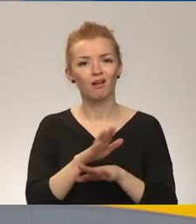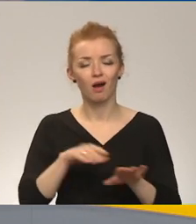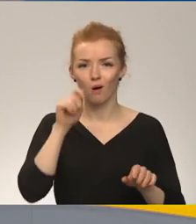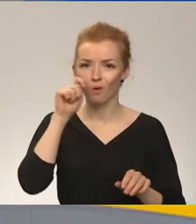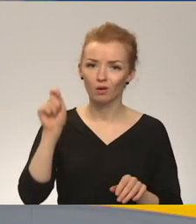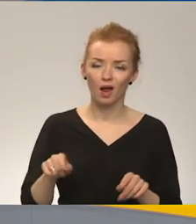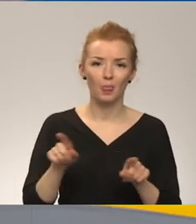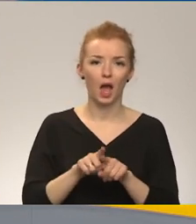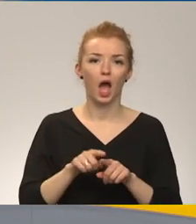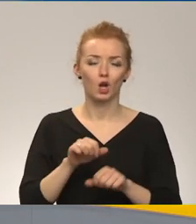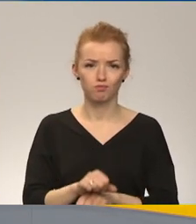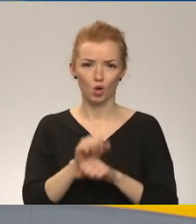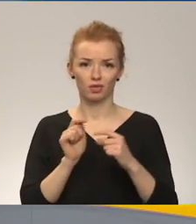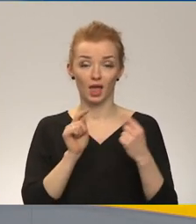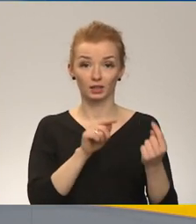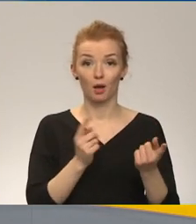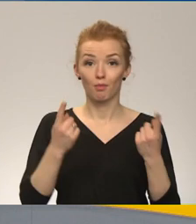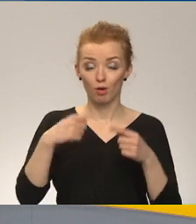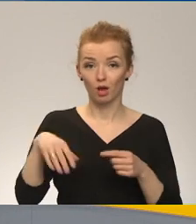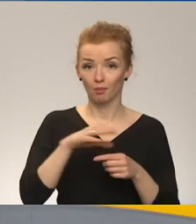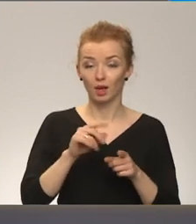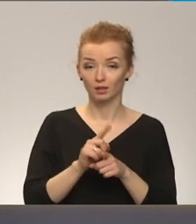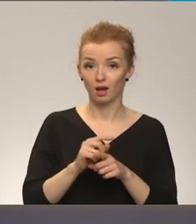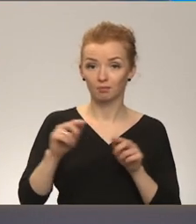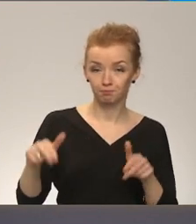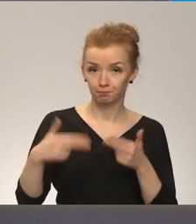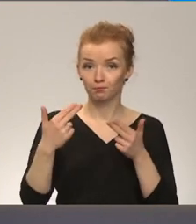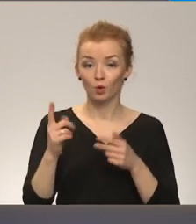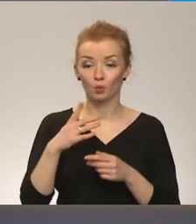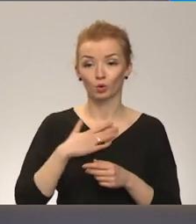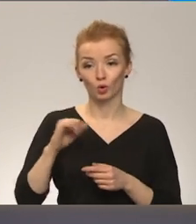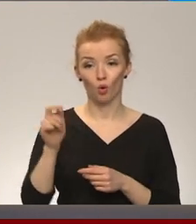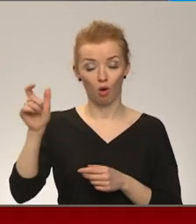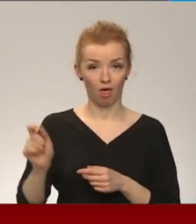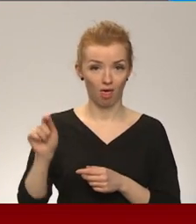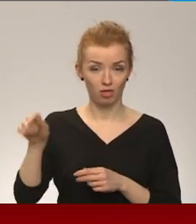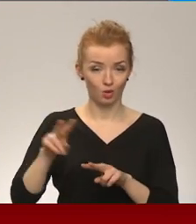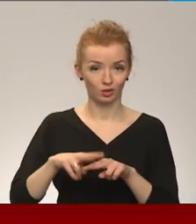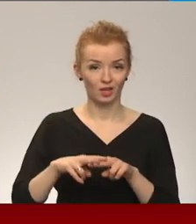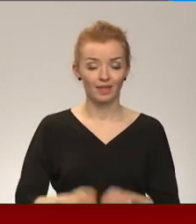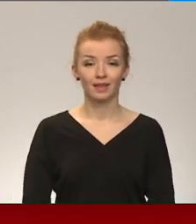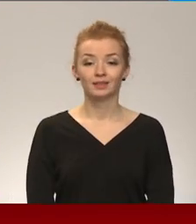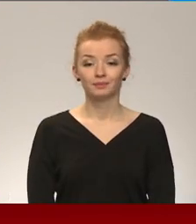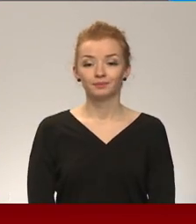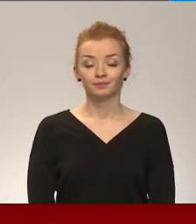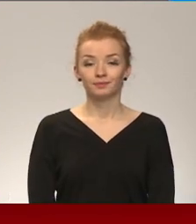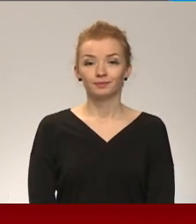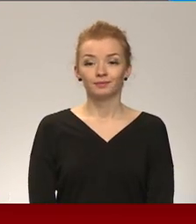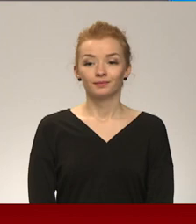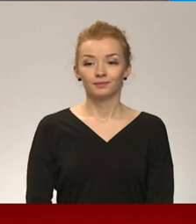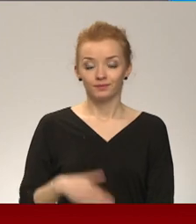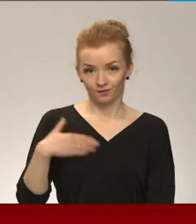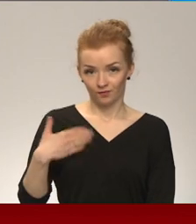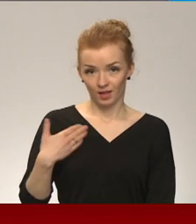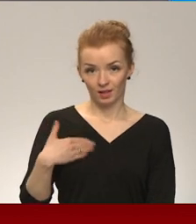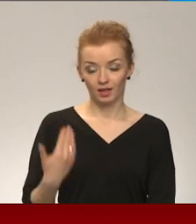protestētāji tur ir pašlaik. Mēs arī pieslēdzamies notikuma vietai, kur atrodas mūsu kolēģa Madara Līcīte. Sveiki, Madara! Sveiki, Madara! Vārds tev!